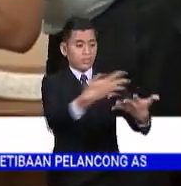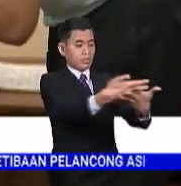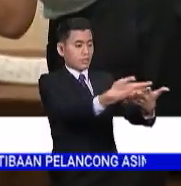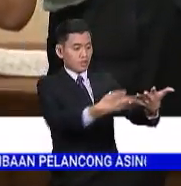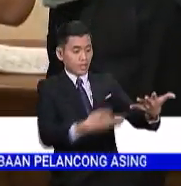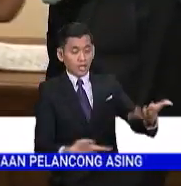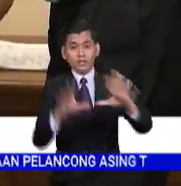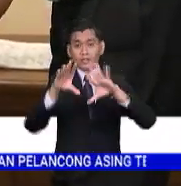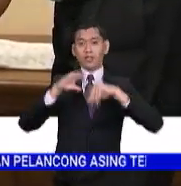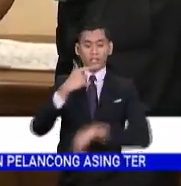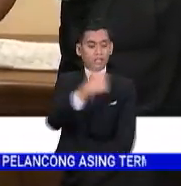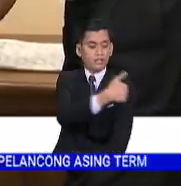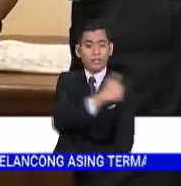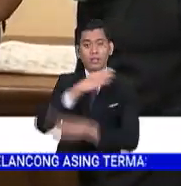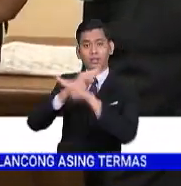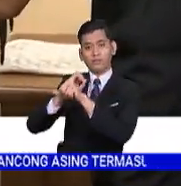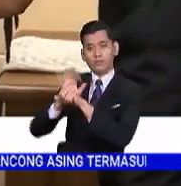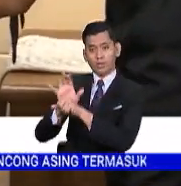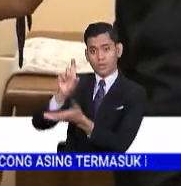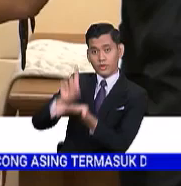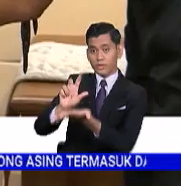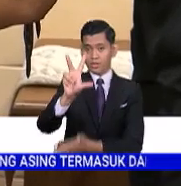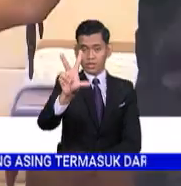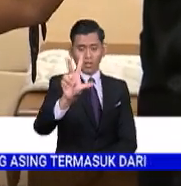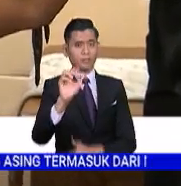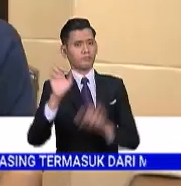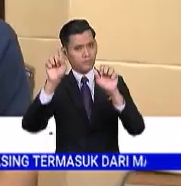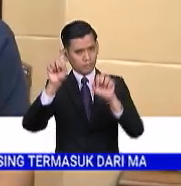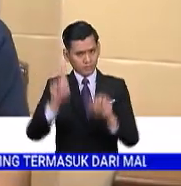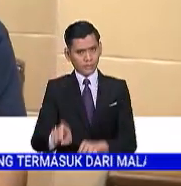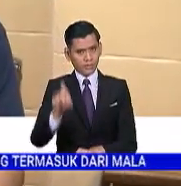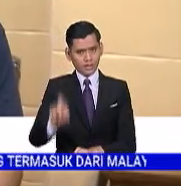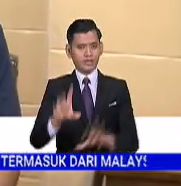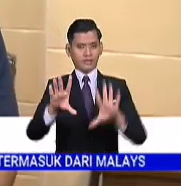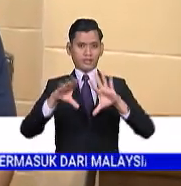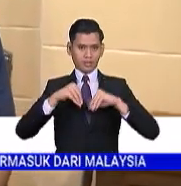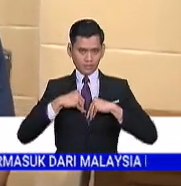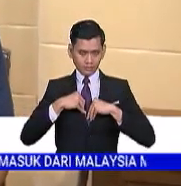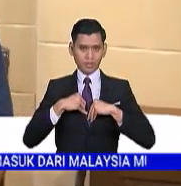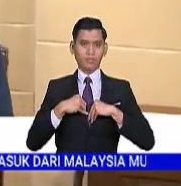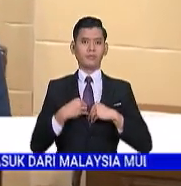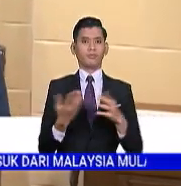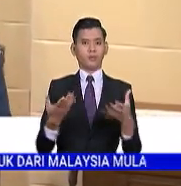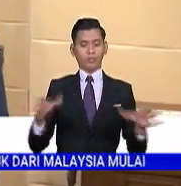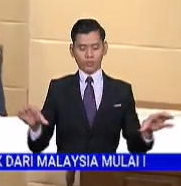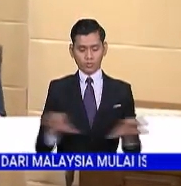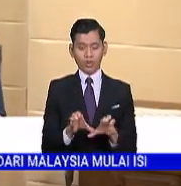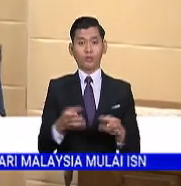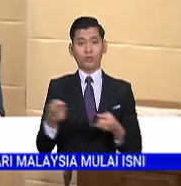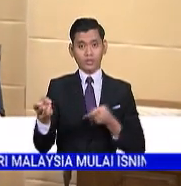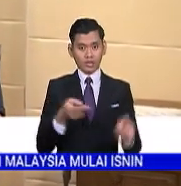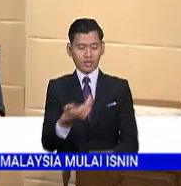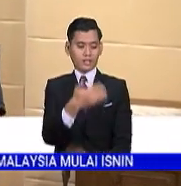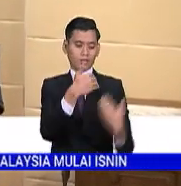menerima vaksin penggalak itu supaya menunaikan tanggungjawab masing-masing.